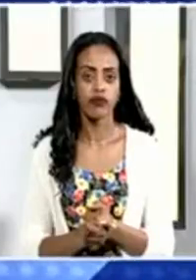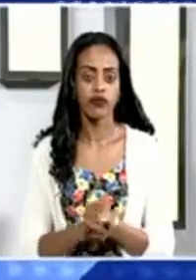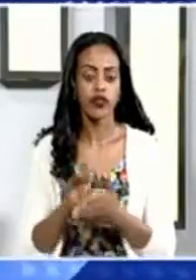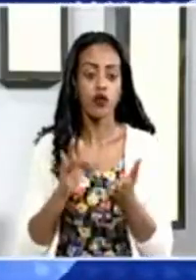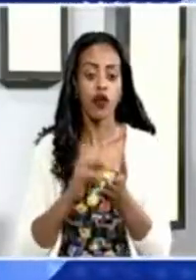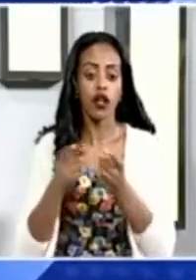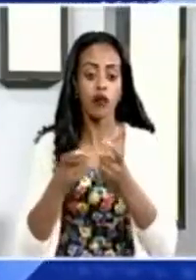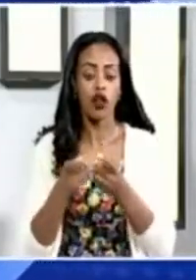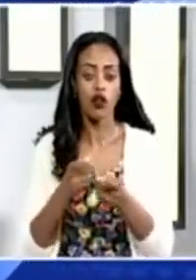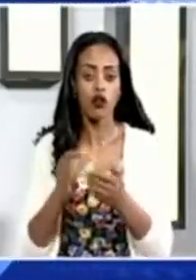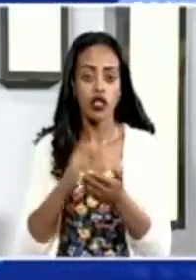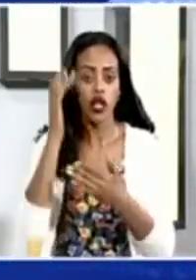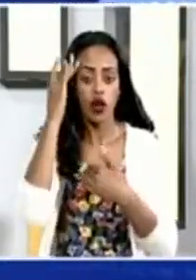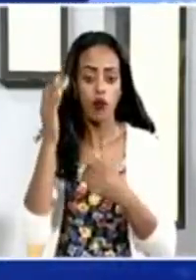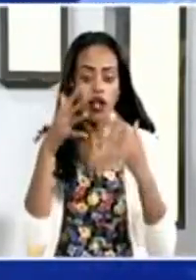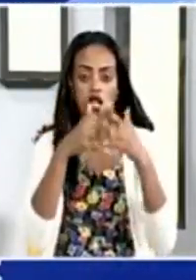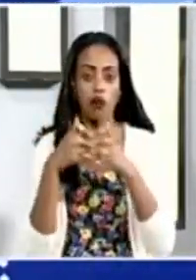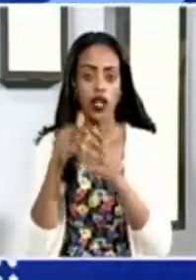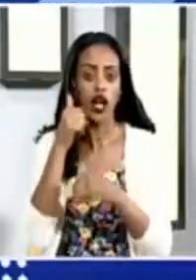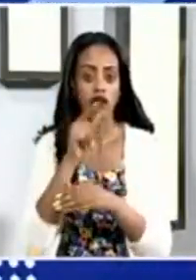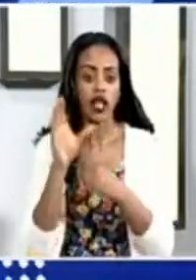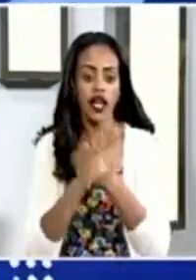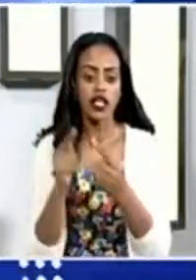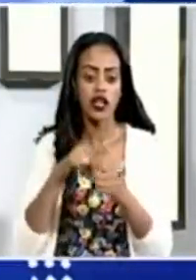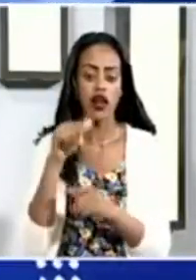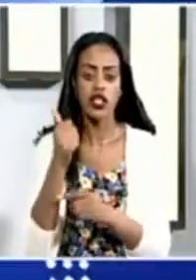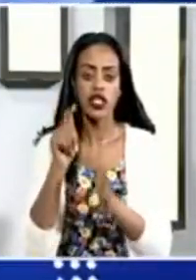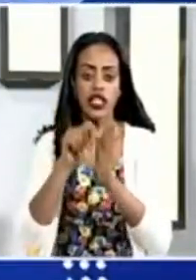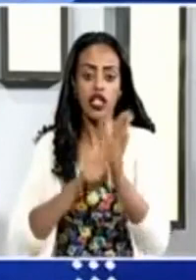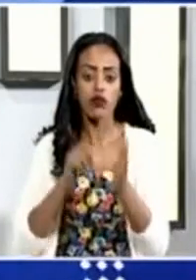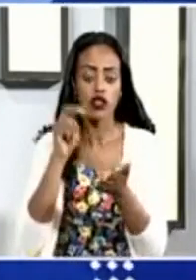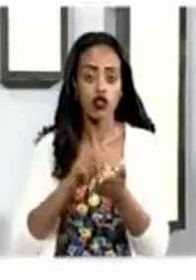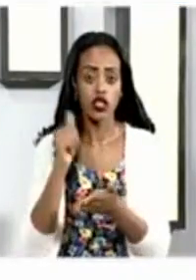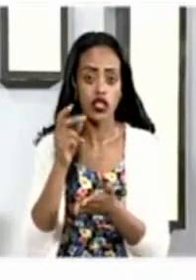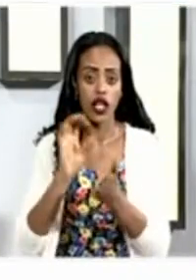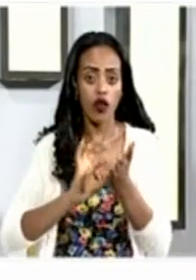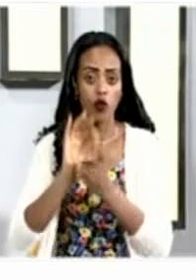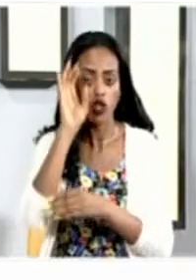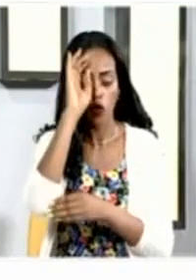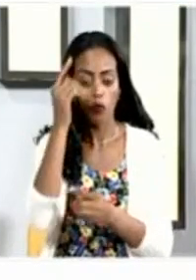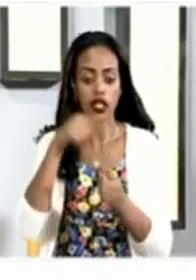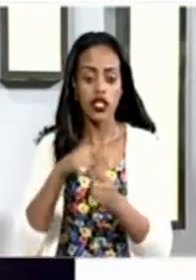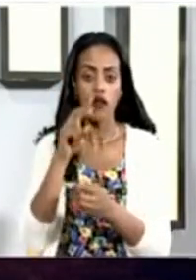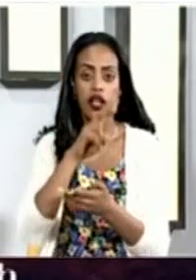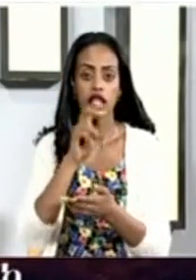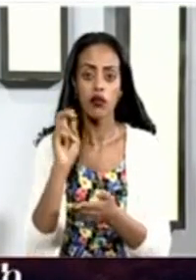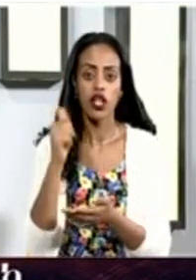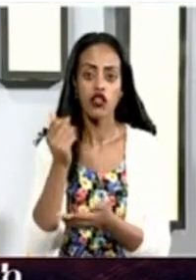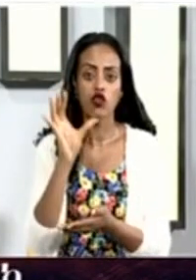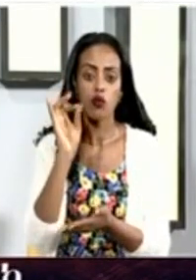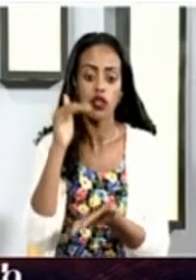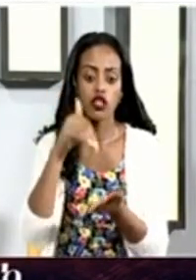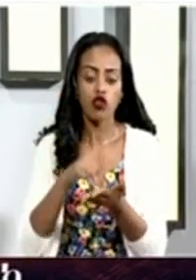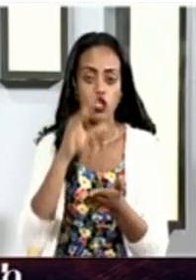ማእኸል ምክልኻልን ምቁፃርን ሕማማት ኣሜሪካ ኣብቲ ሃገር ክሳብ 1 ጥቅምቲ 220 ኣቆፃፅር ኣውሮፓውያን ክሳብ